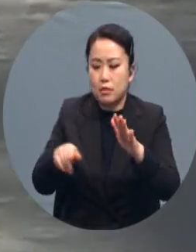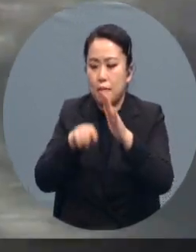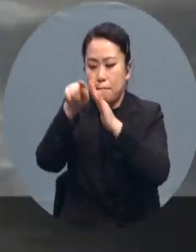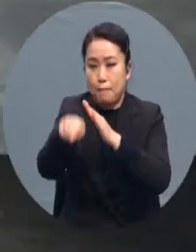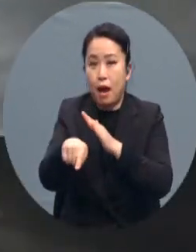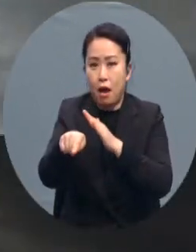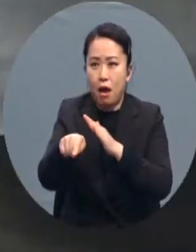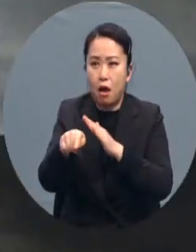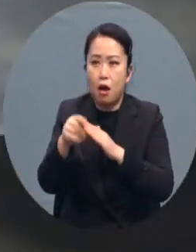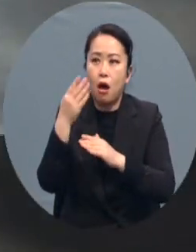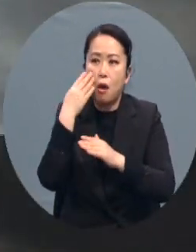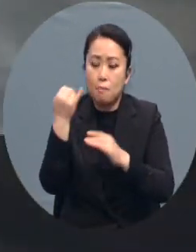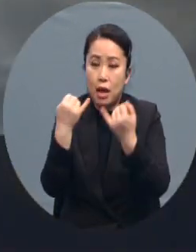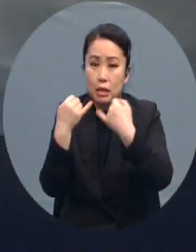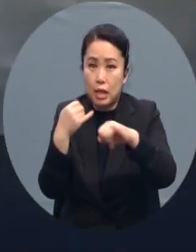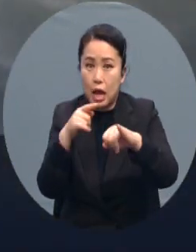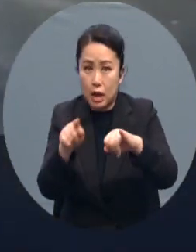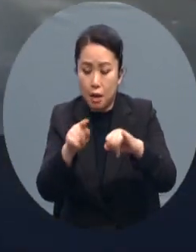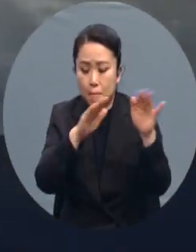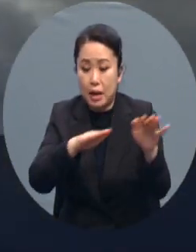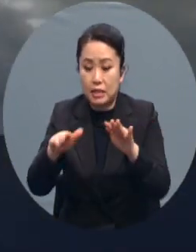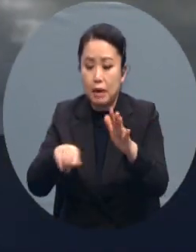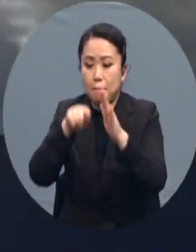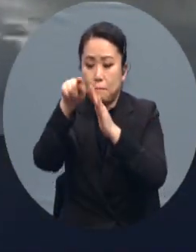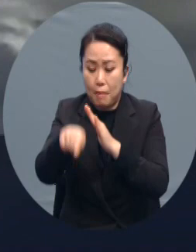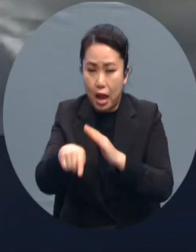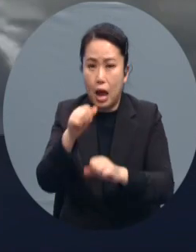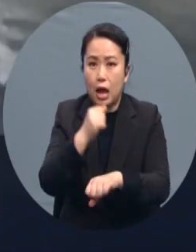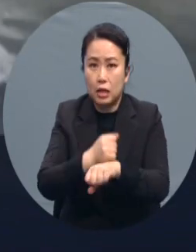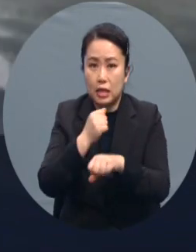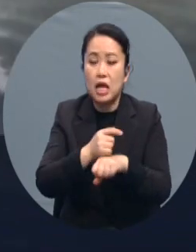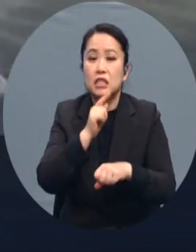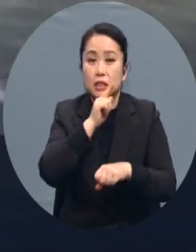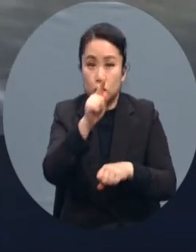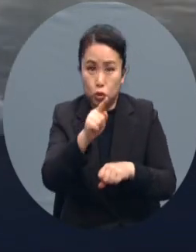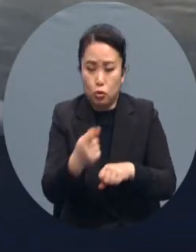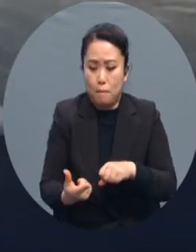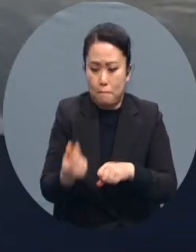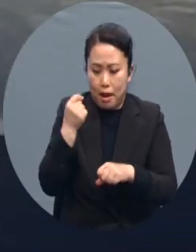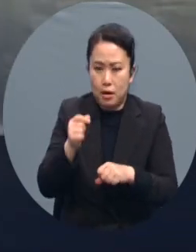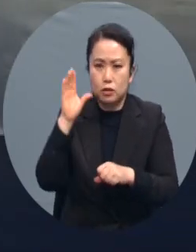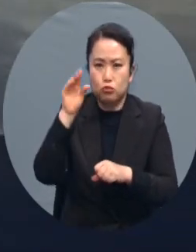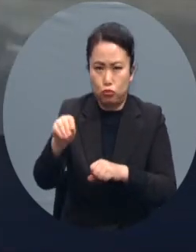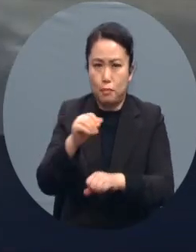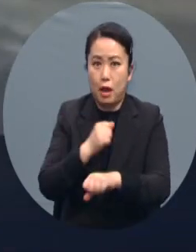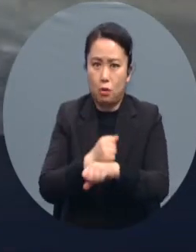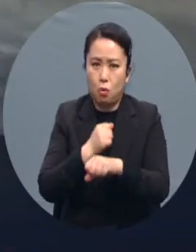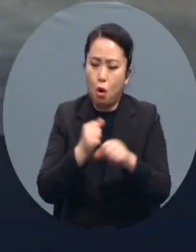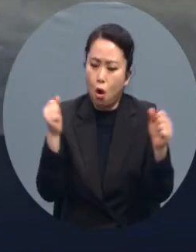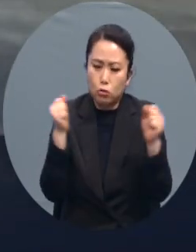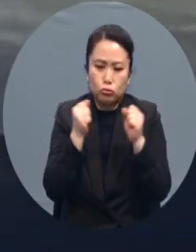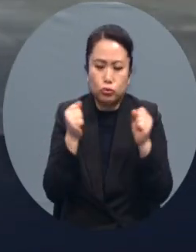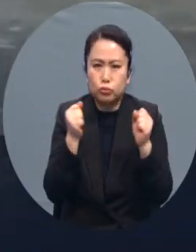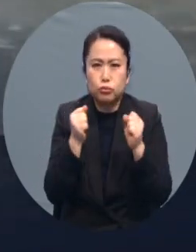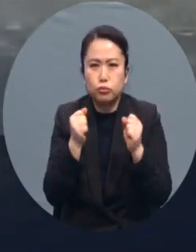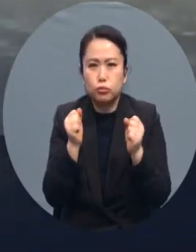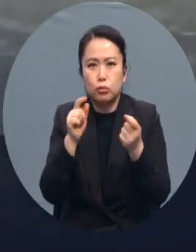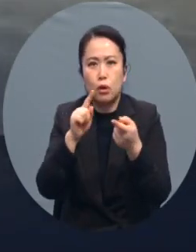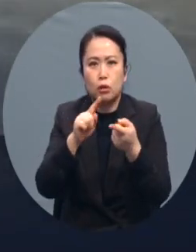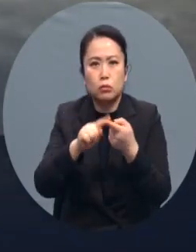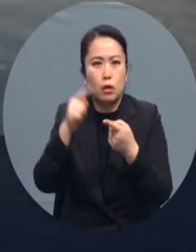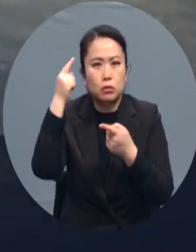모녀가 이제 바닷가 들어갔던 신고였고 저희는 이제 신속하게 현장으로 출동하게 됐습니다 추위 같은 거는